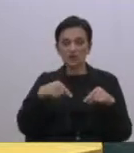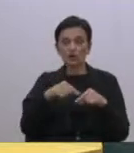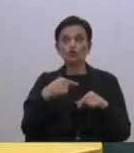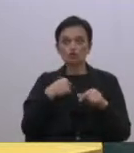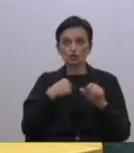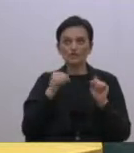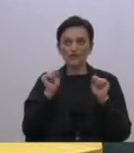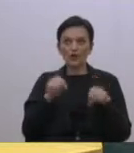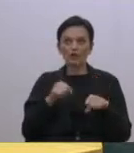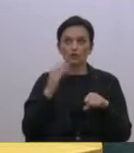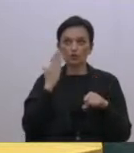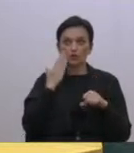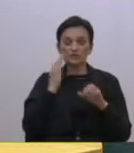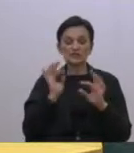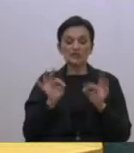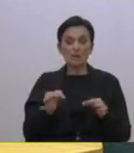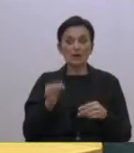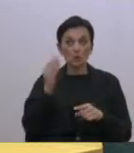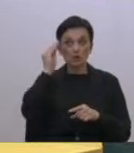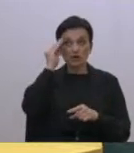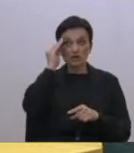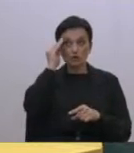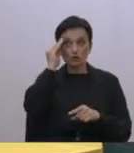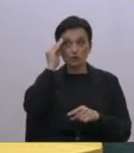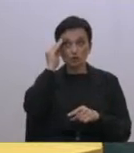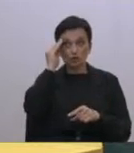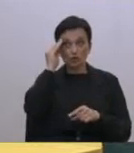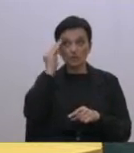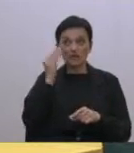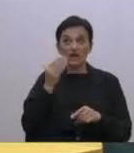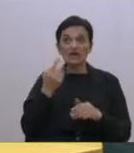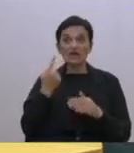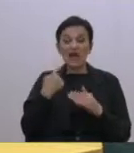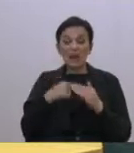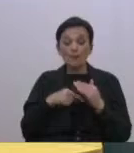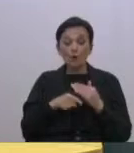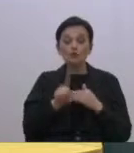შეგვიძლია სამართლიანად მივიჩნიოთ, გესმით? და